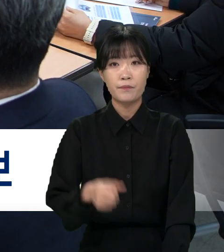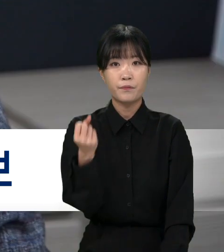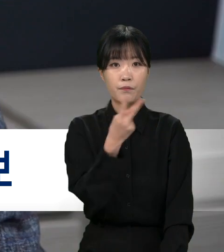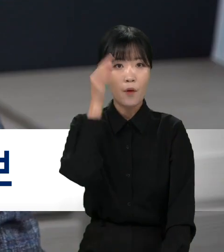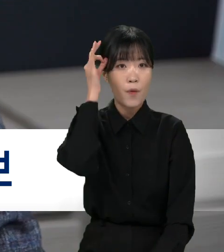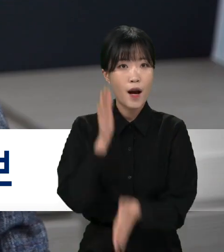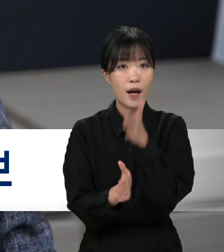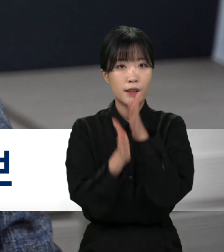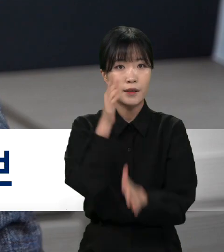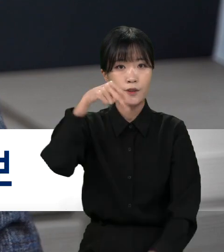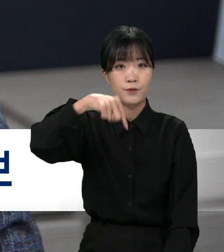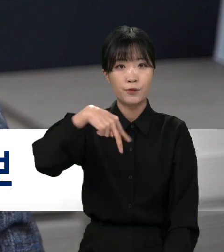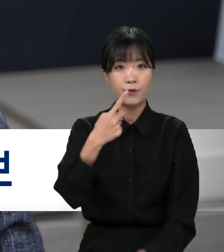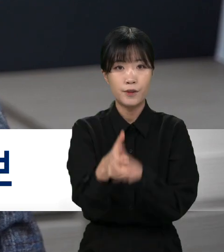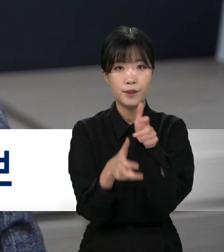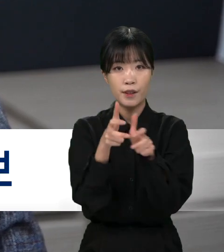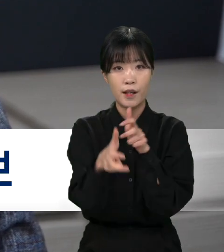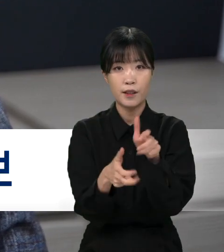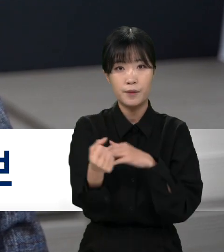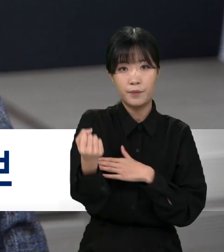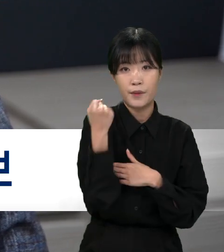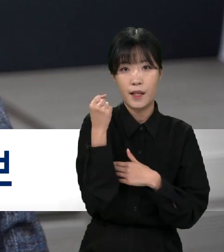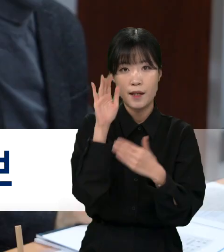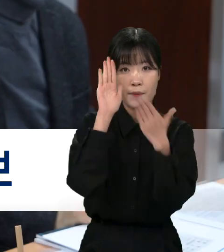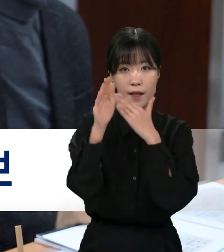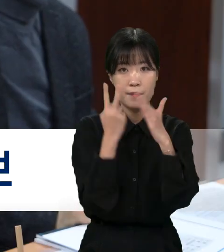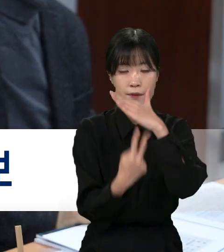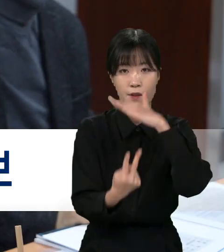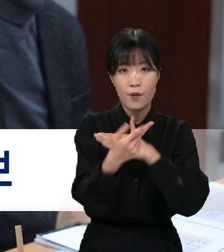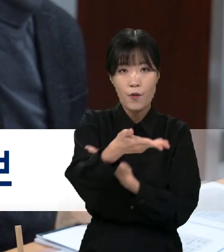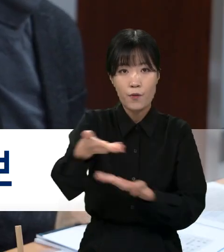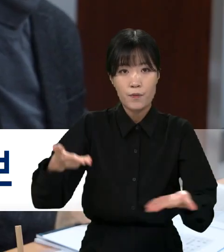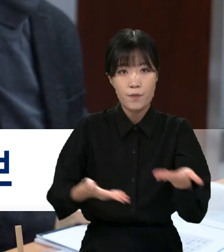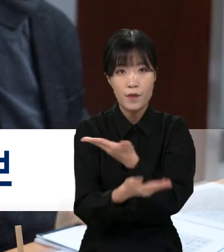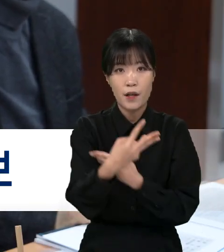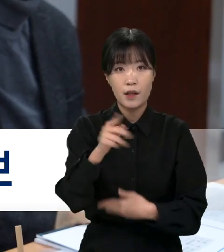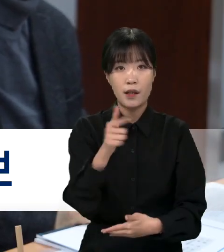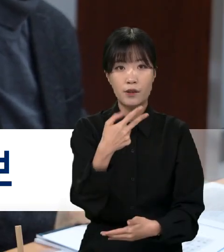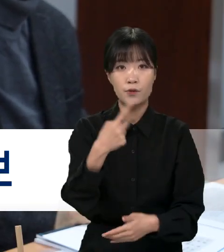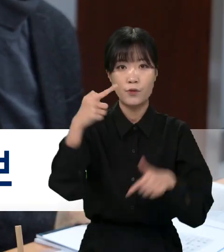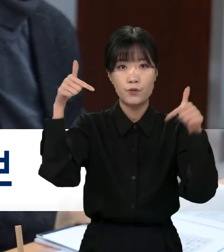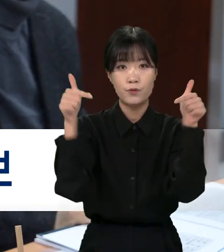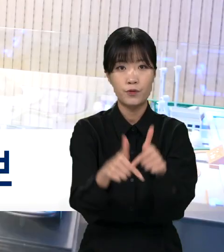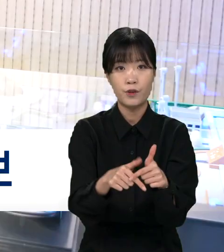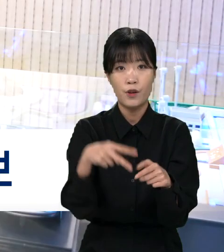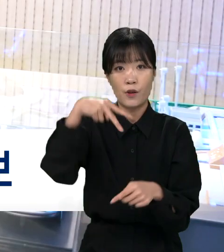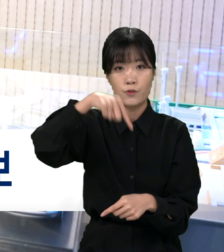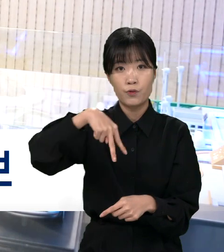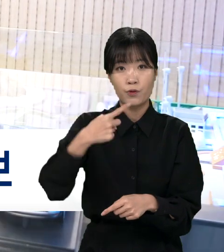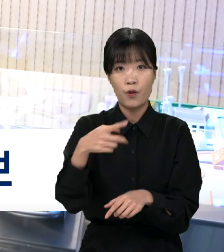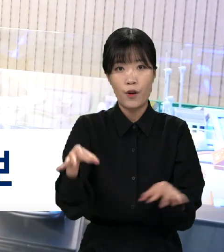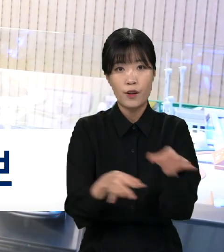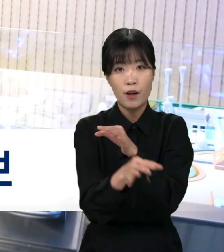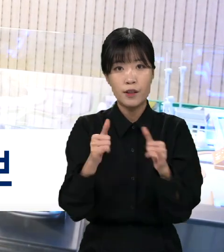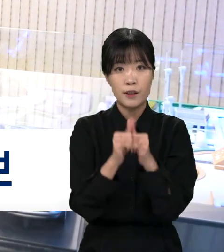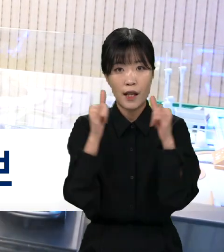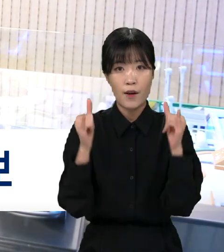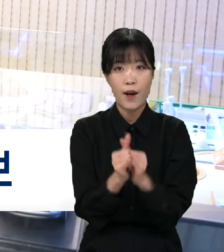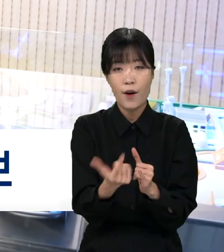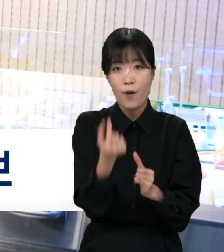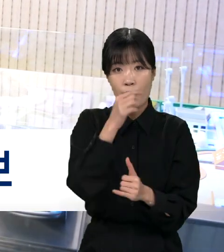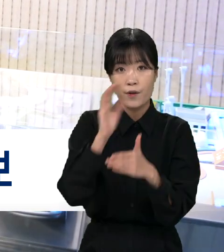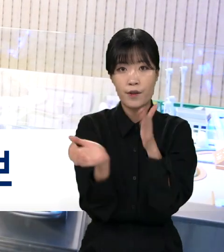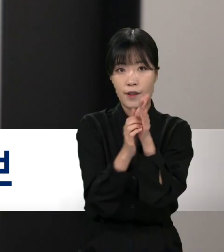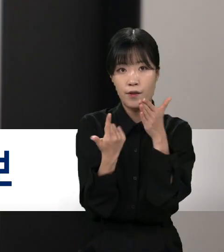방안을 논의했습니다 또 포항시의 수소 산업 역량과 미래 비전을 공유하며 저탄소 수소경제